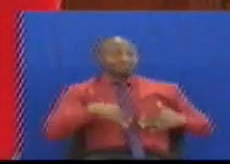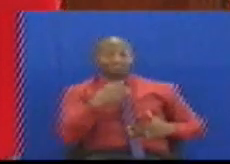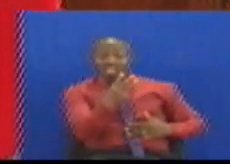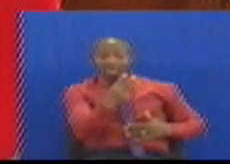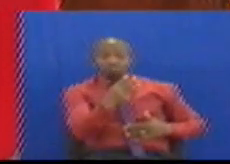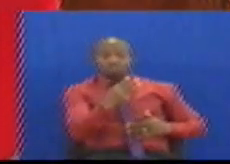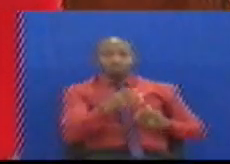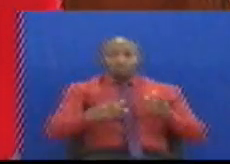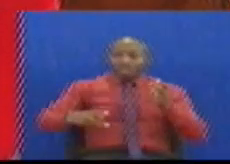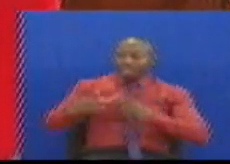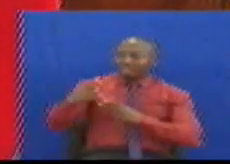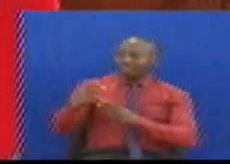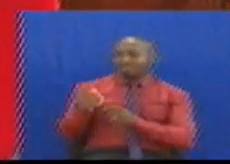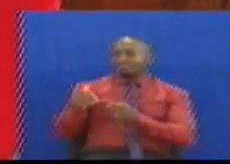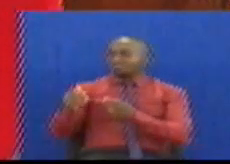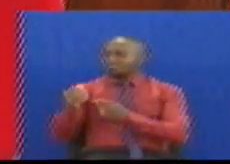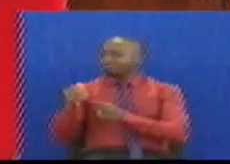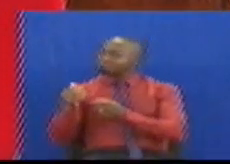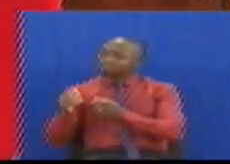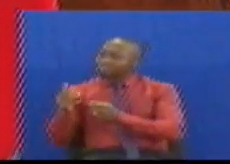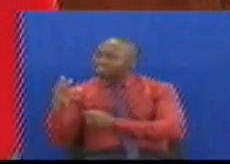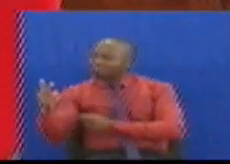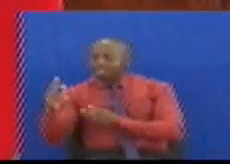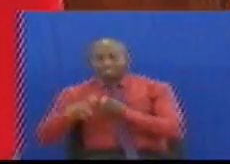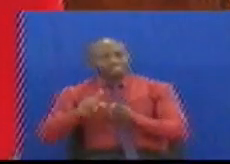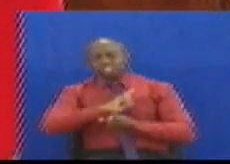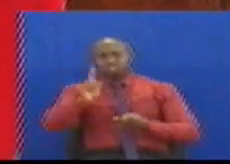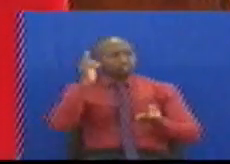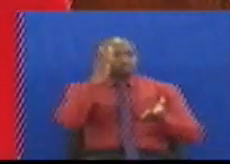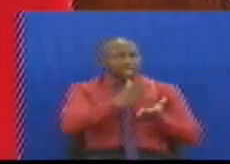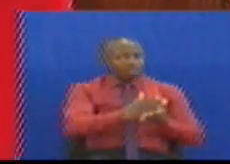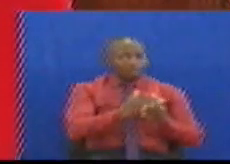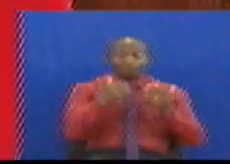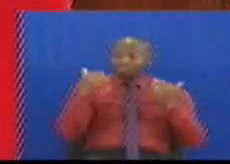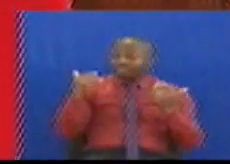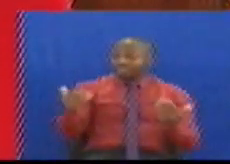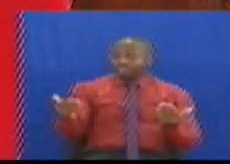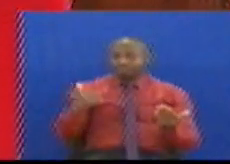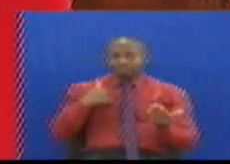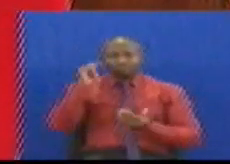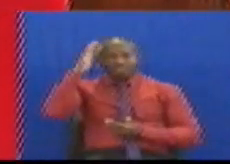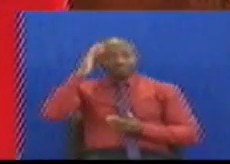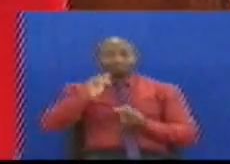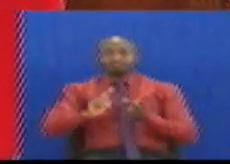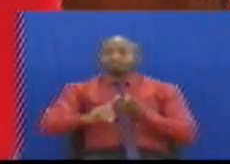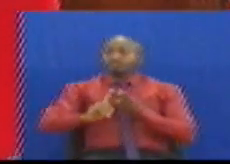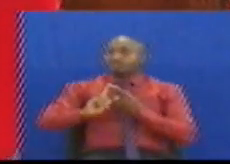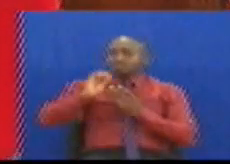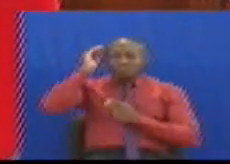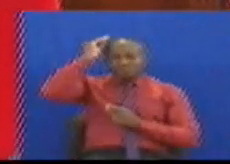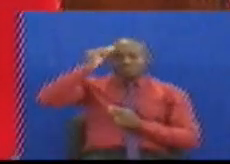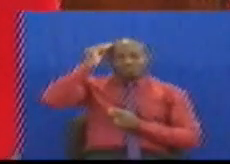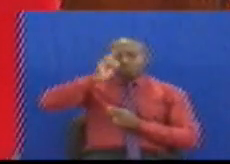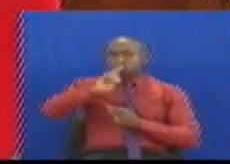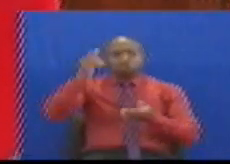32 na ukubwa wa eneo uliopo, kwa kweli itakuwa ni kama sio sahihi. Kwa hiyo hapa nadhani falsafa haikupaswa kuwa haki